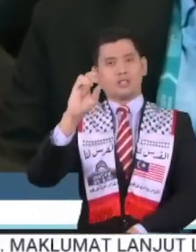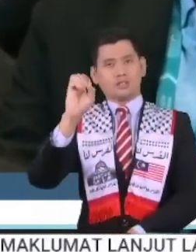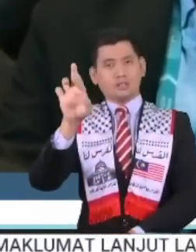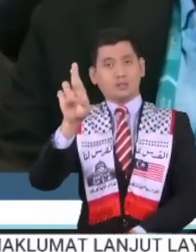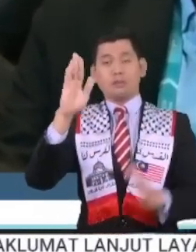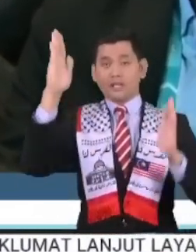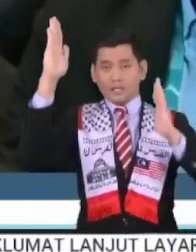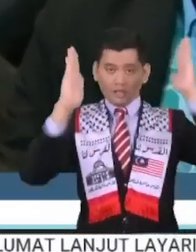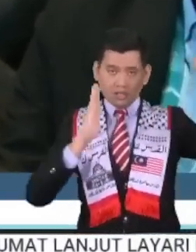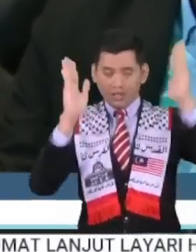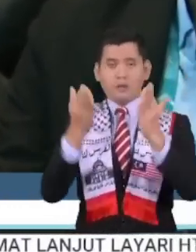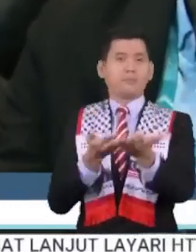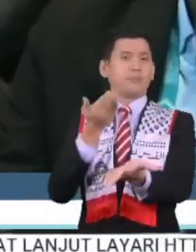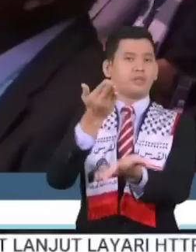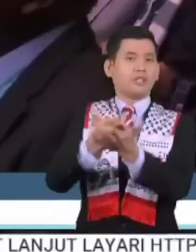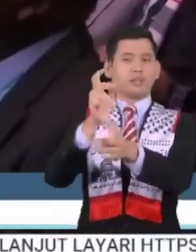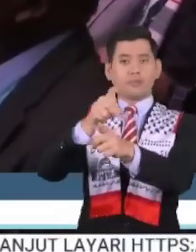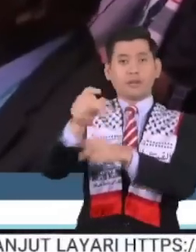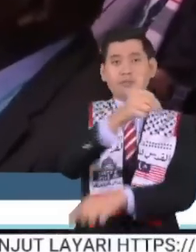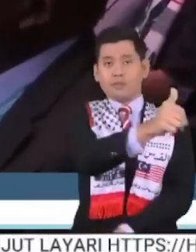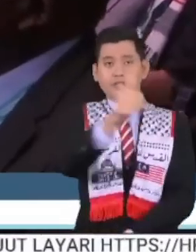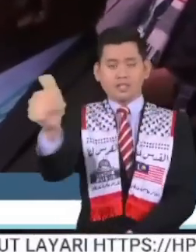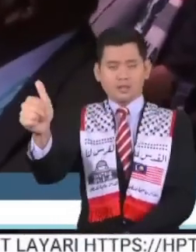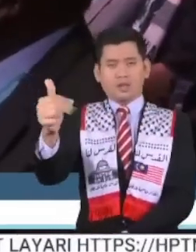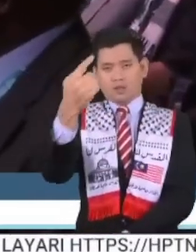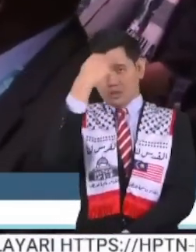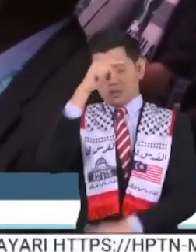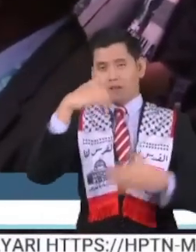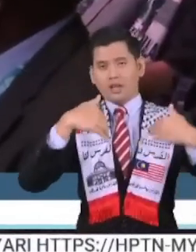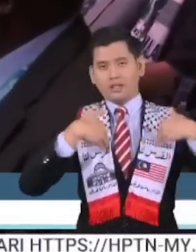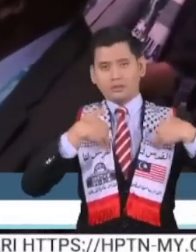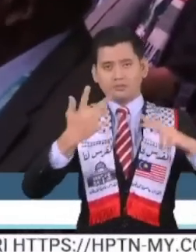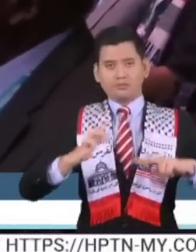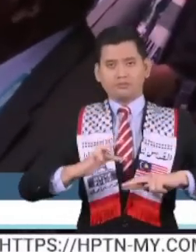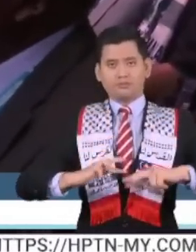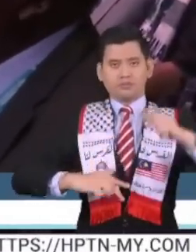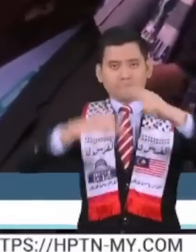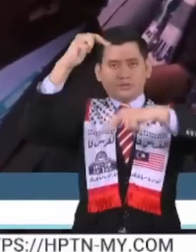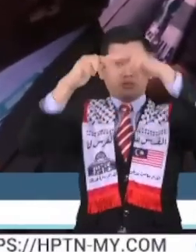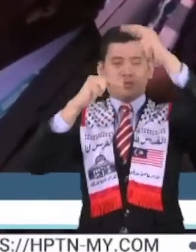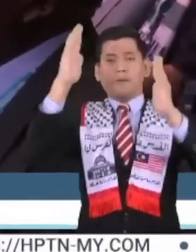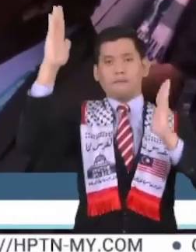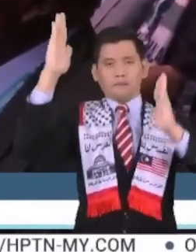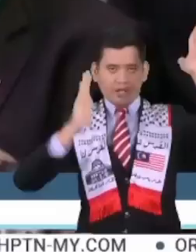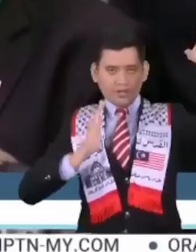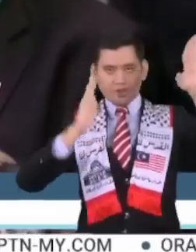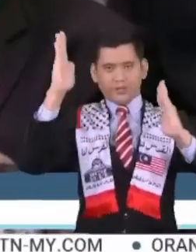bukti kepakaran masing-masing dalam membentuk lanskap infrastruktur Malaysia.